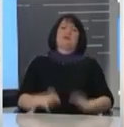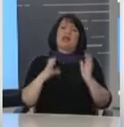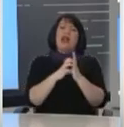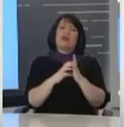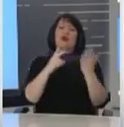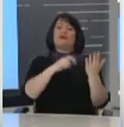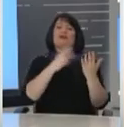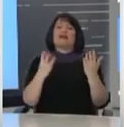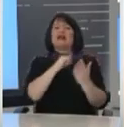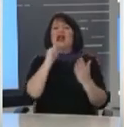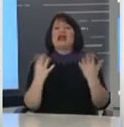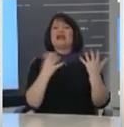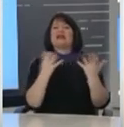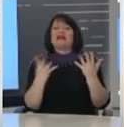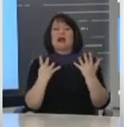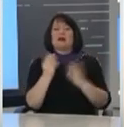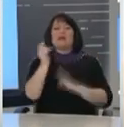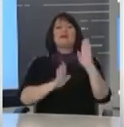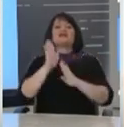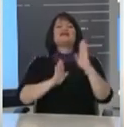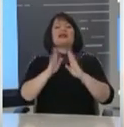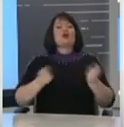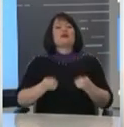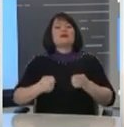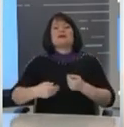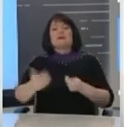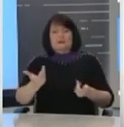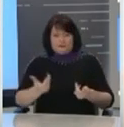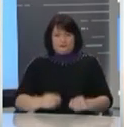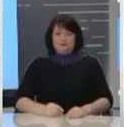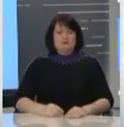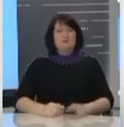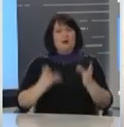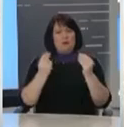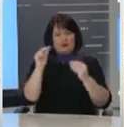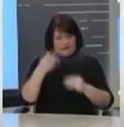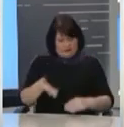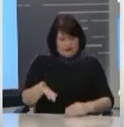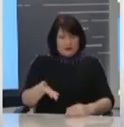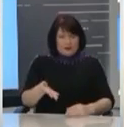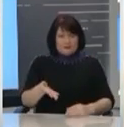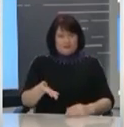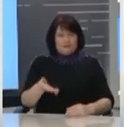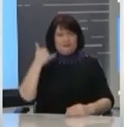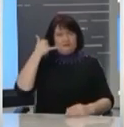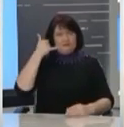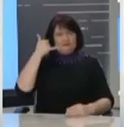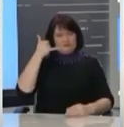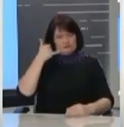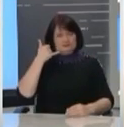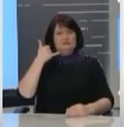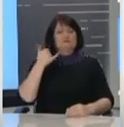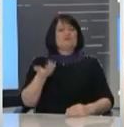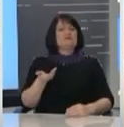73-99, χρηματιστήριο ενεργείας. Πολλοί μέσα σε αυτή την αίθουσα, στο τηλέφωνο τους έχουν δεχθεί